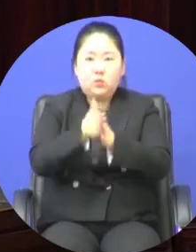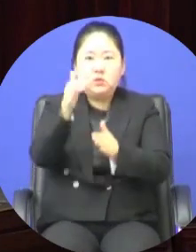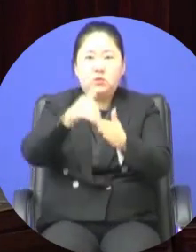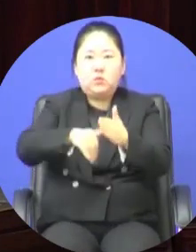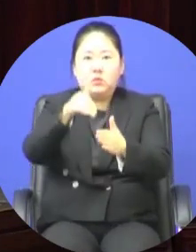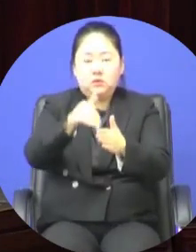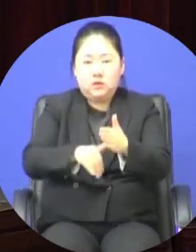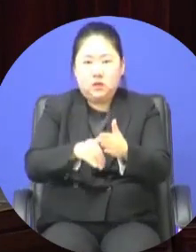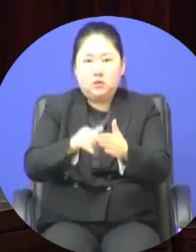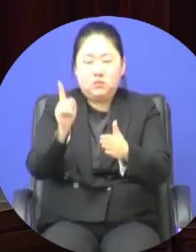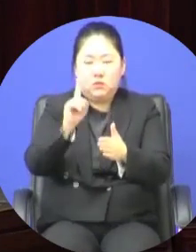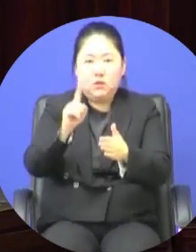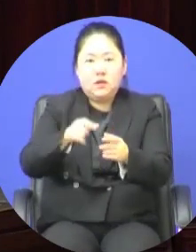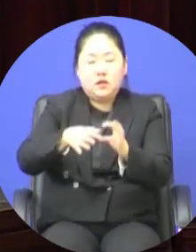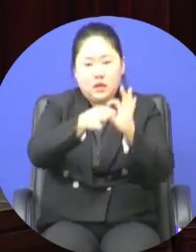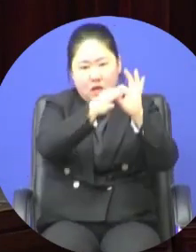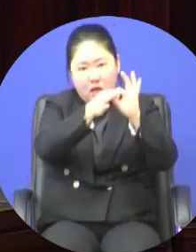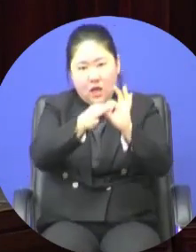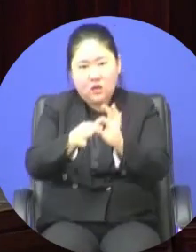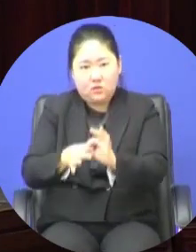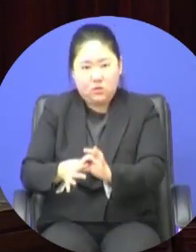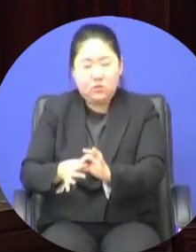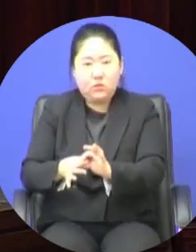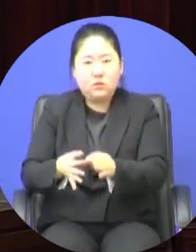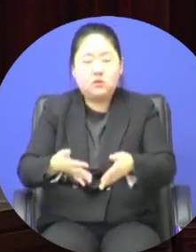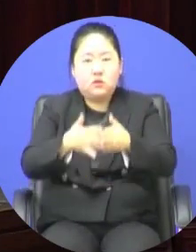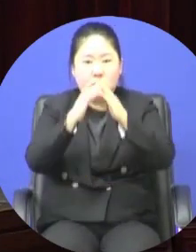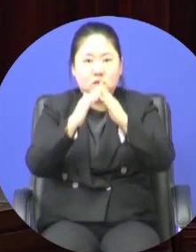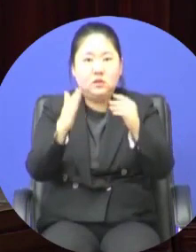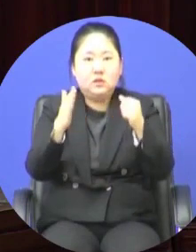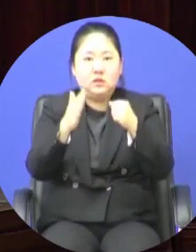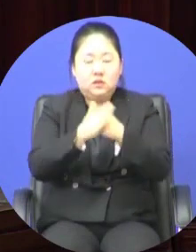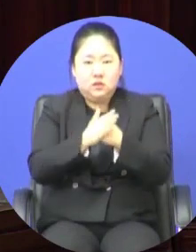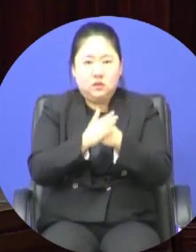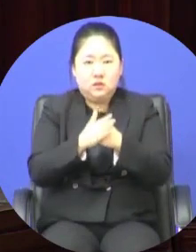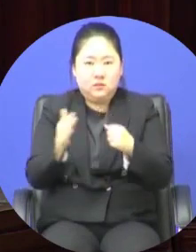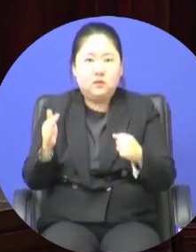안성의 백년지대계를 설계하고 차근차근 실천해 나가겠습니다.